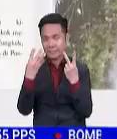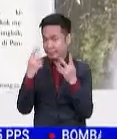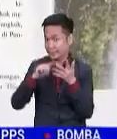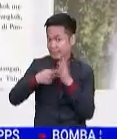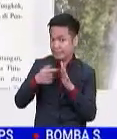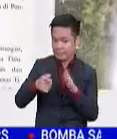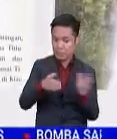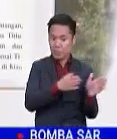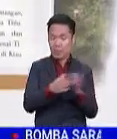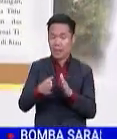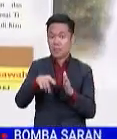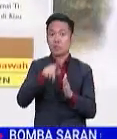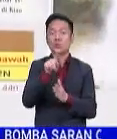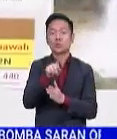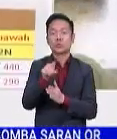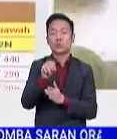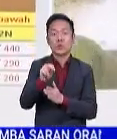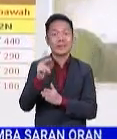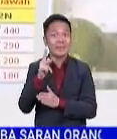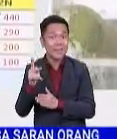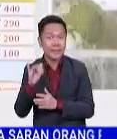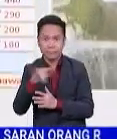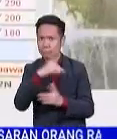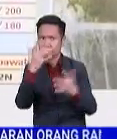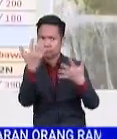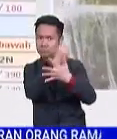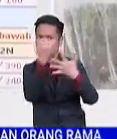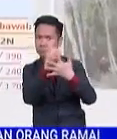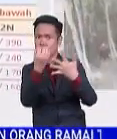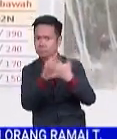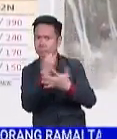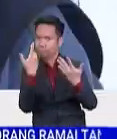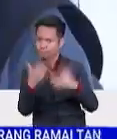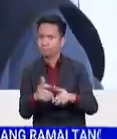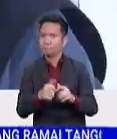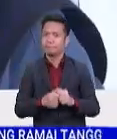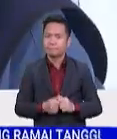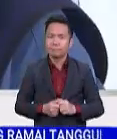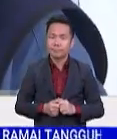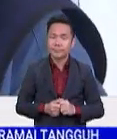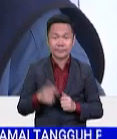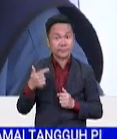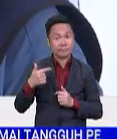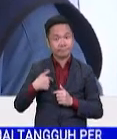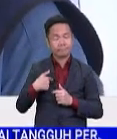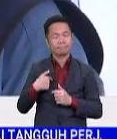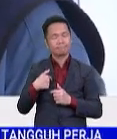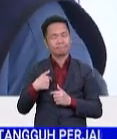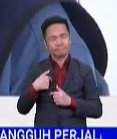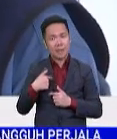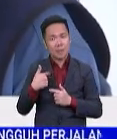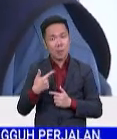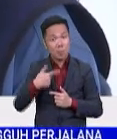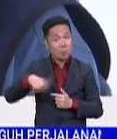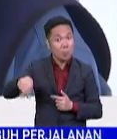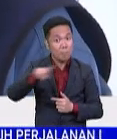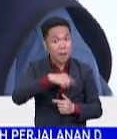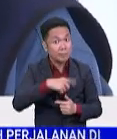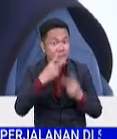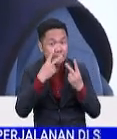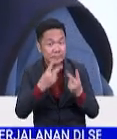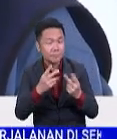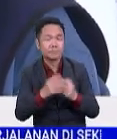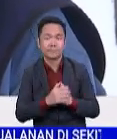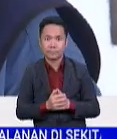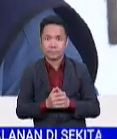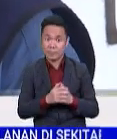projection Kinabalu ecolink telah memenuhi objektif penuh hanya kita ingin melihat penduduk-penduduk